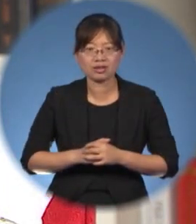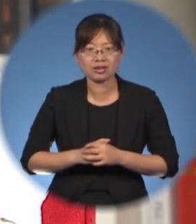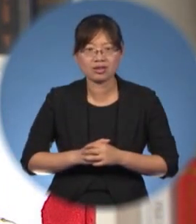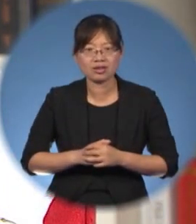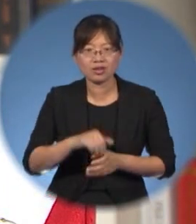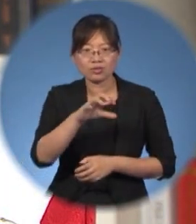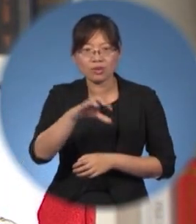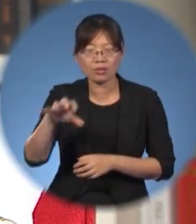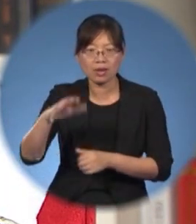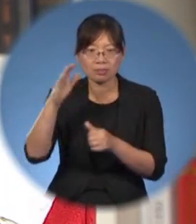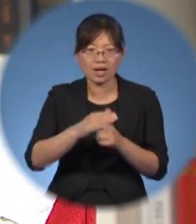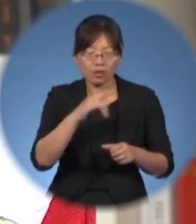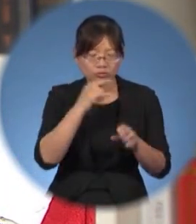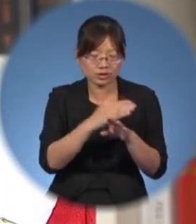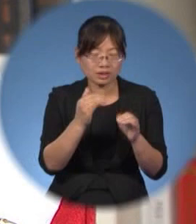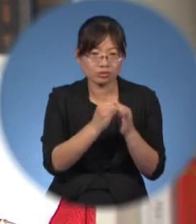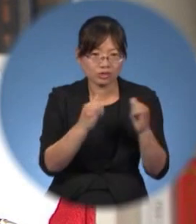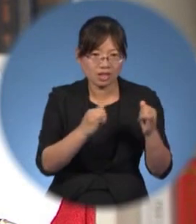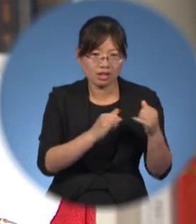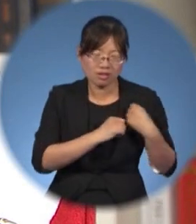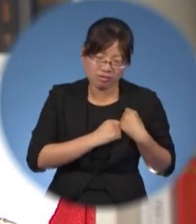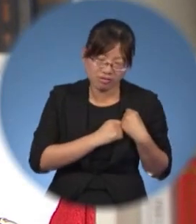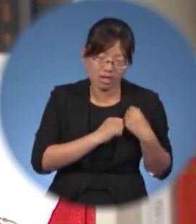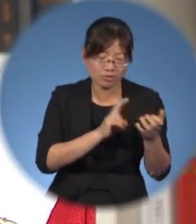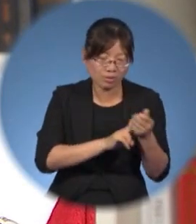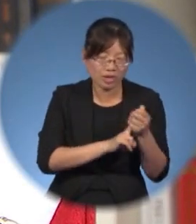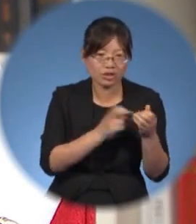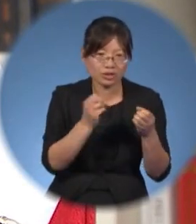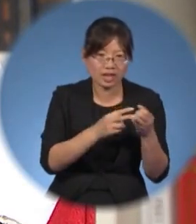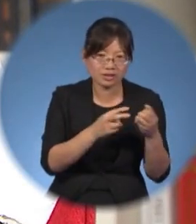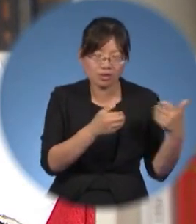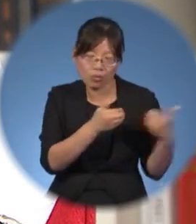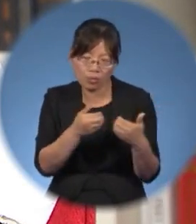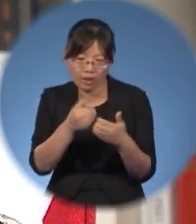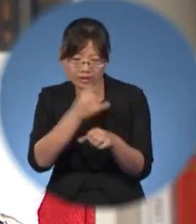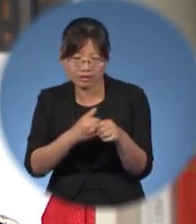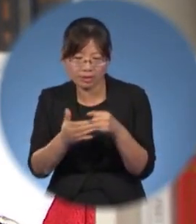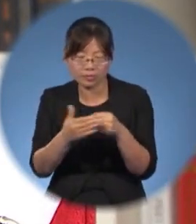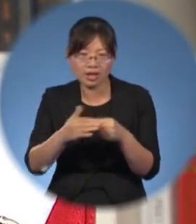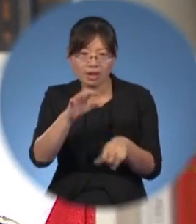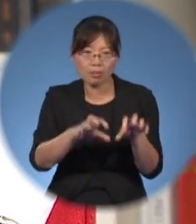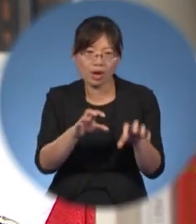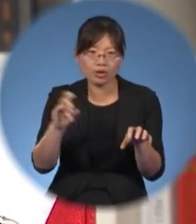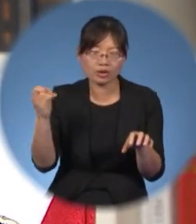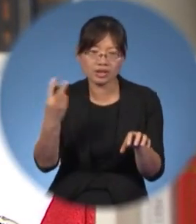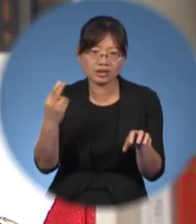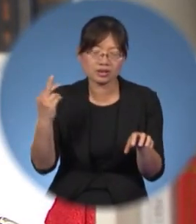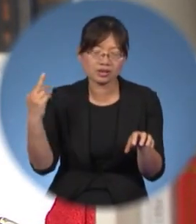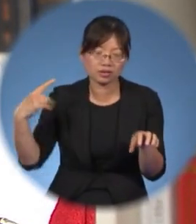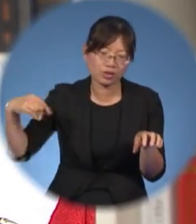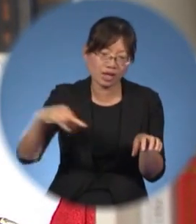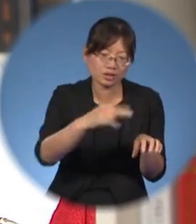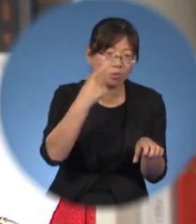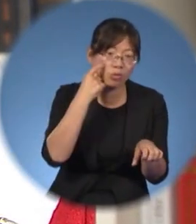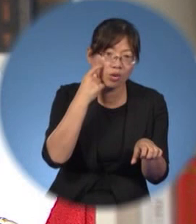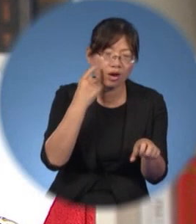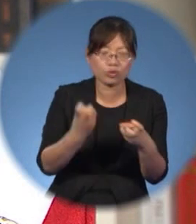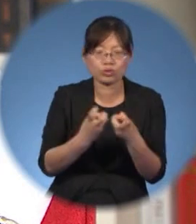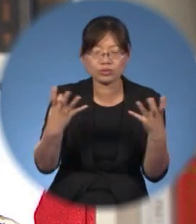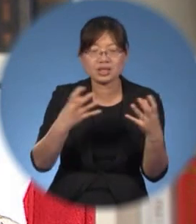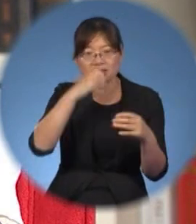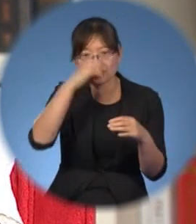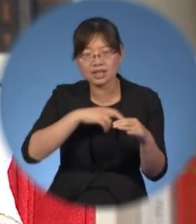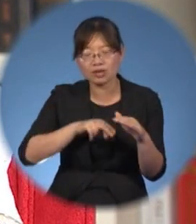있던 패잔병들이 차단하고 막 다시 밀려 나오니까. 마을로 돌아갈 수가 없고. 들어갈 수가 없고. 예. 그래서 그냥 그 길이 피난길이